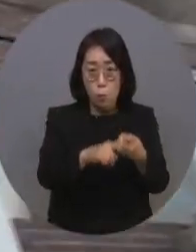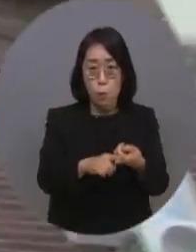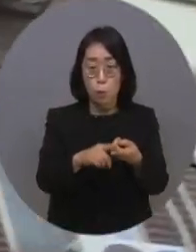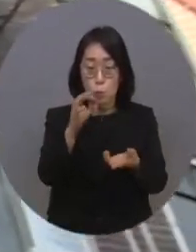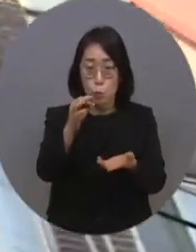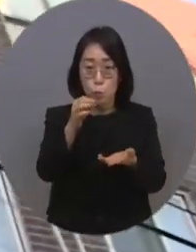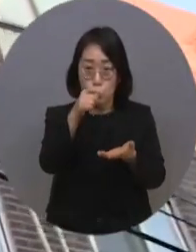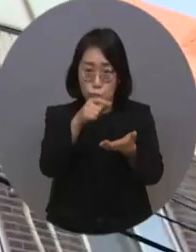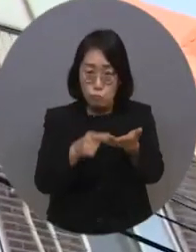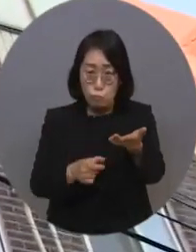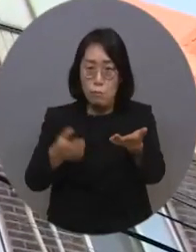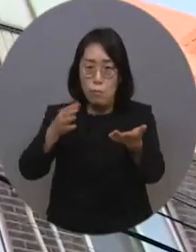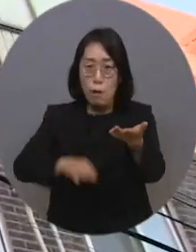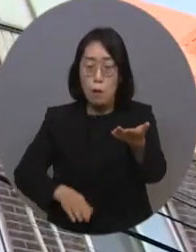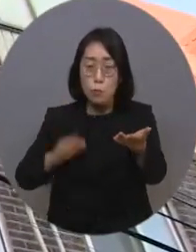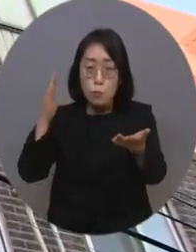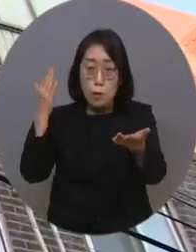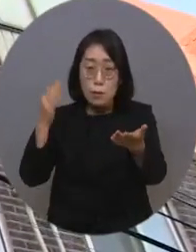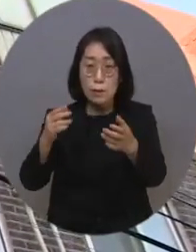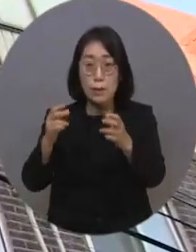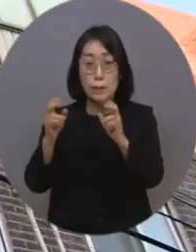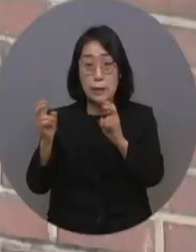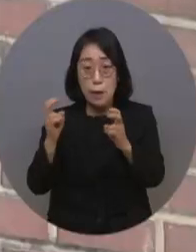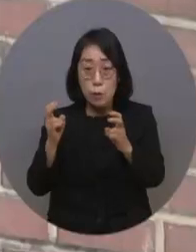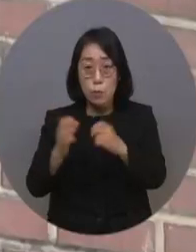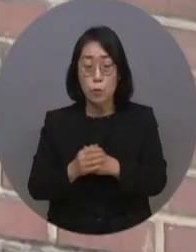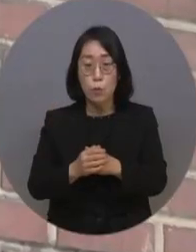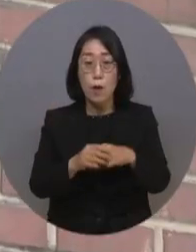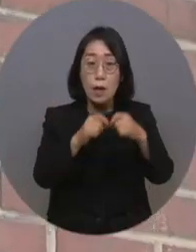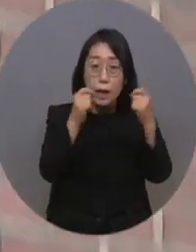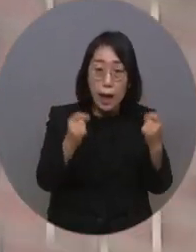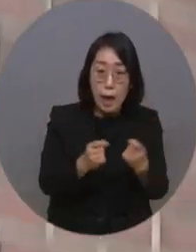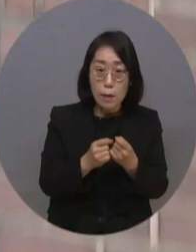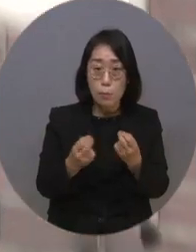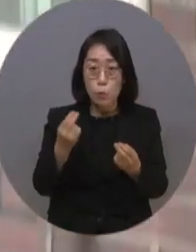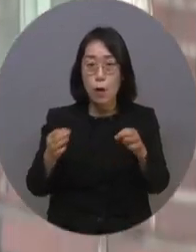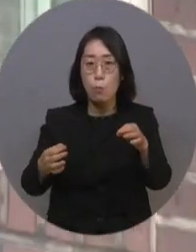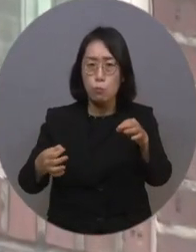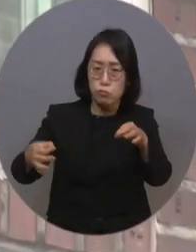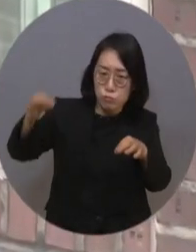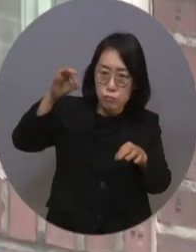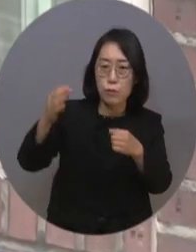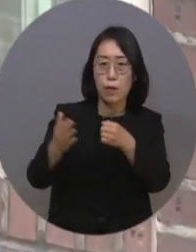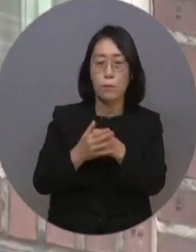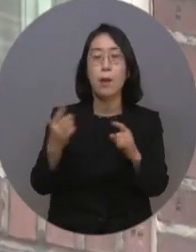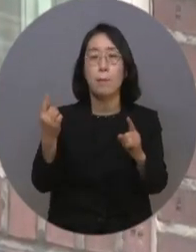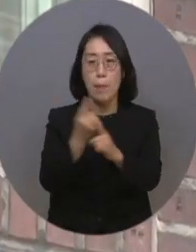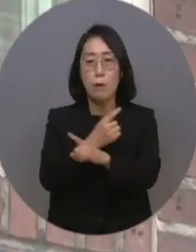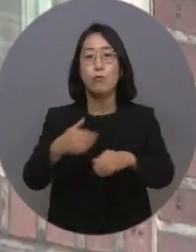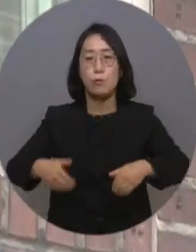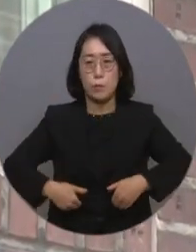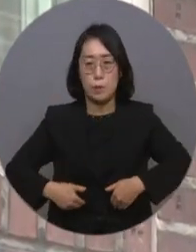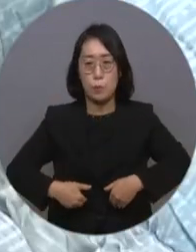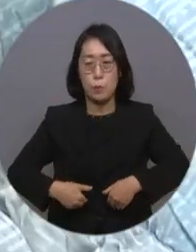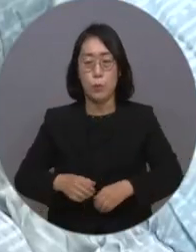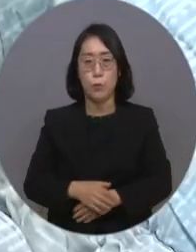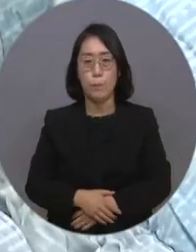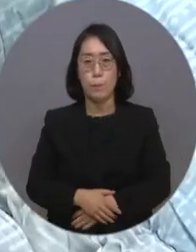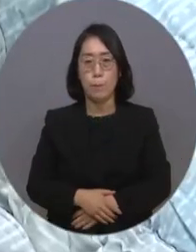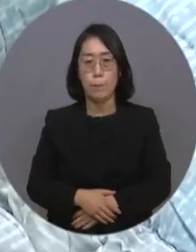최근 산업용 요금이 민수용 요금보다 더 높아짐에 따라 개선의 필요성이 제기됐습니다